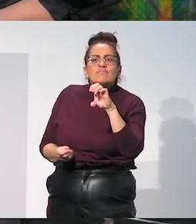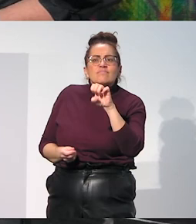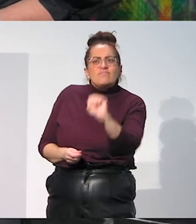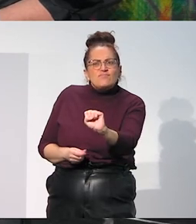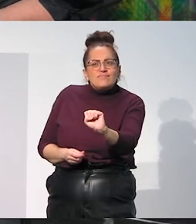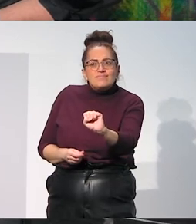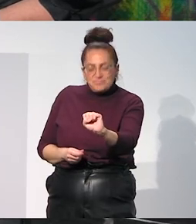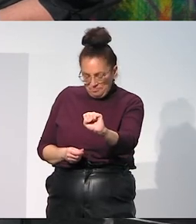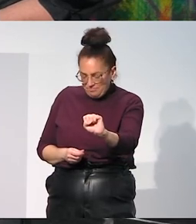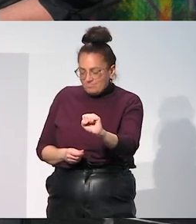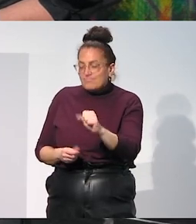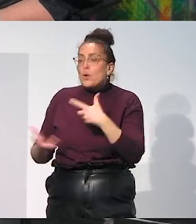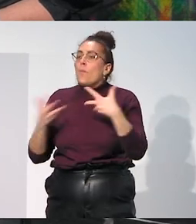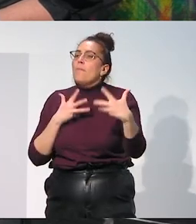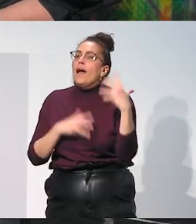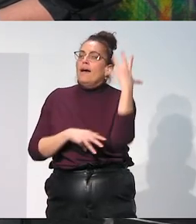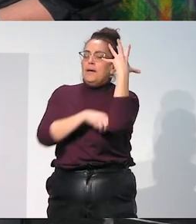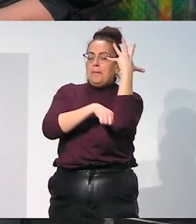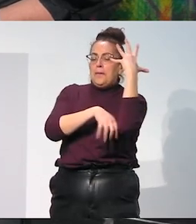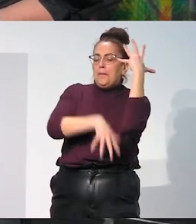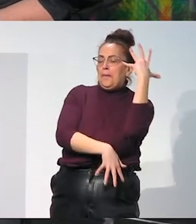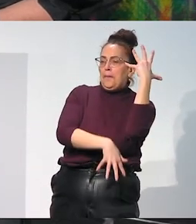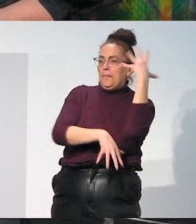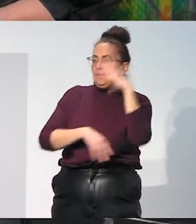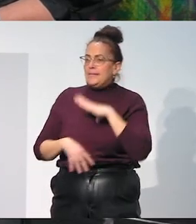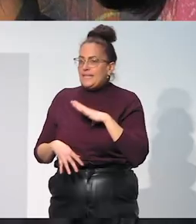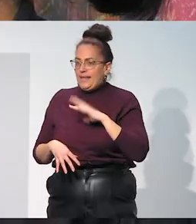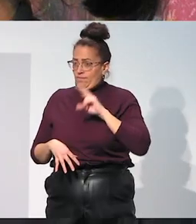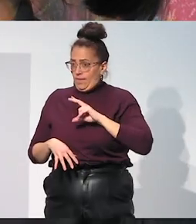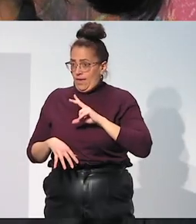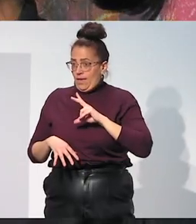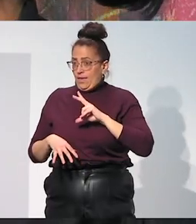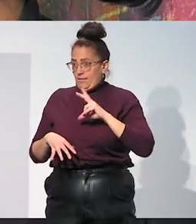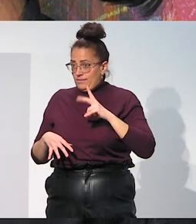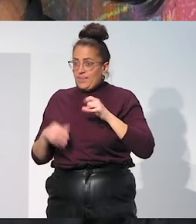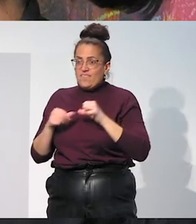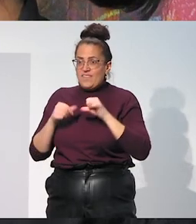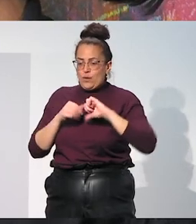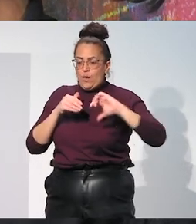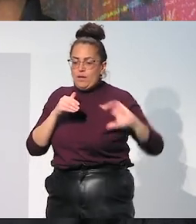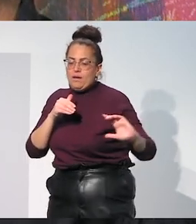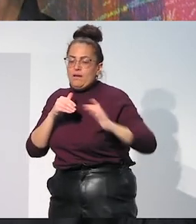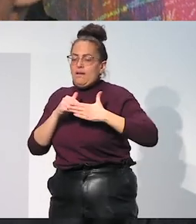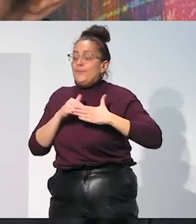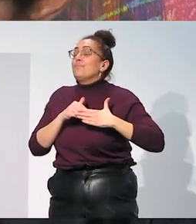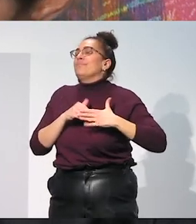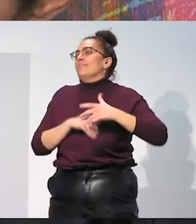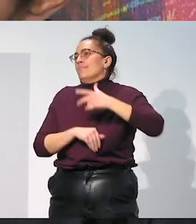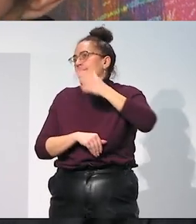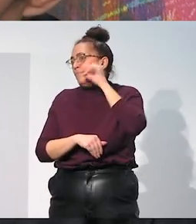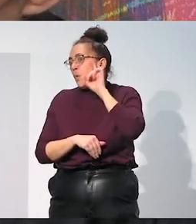qui quand même, c'est clair au début du livre qui ferme la porte pour aller dans la cour pour ne pas faire de bruit, oui. et c'est clair qui, à la